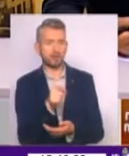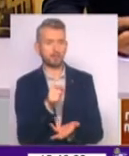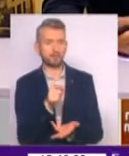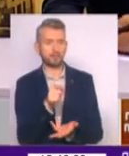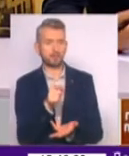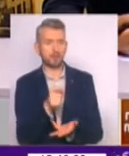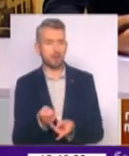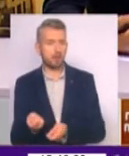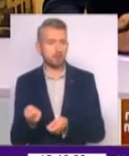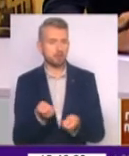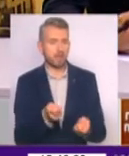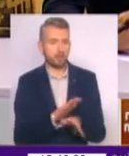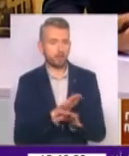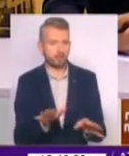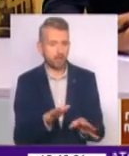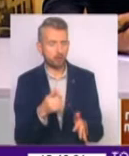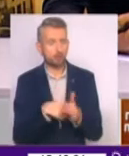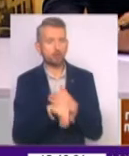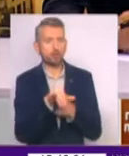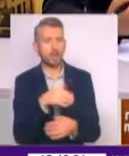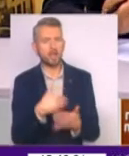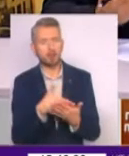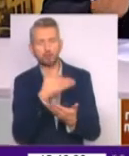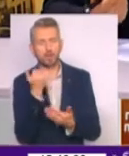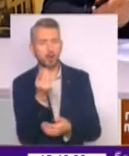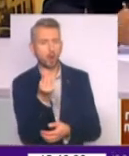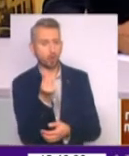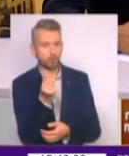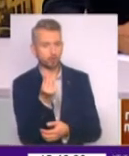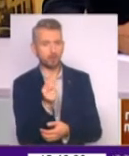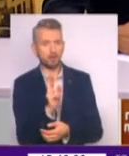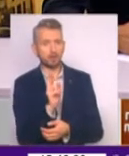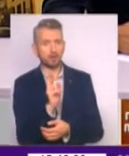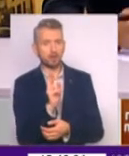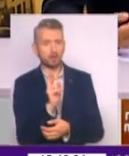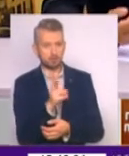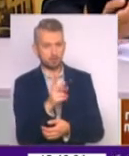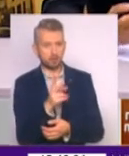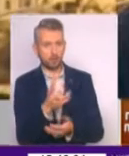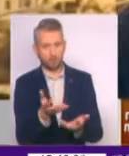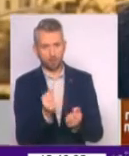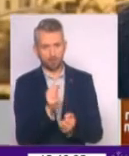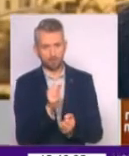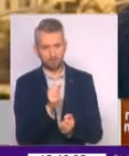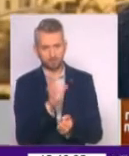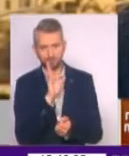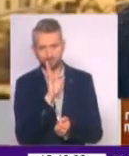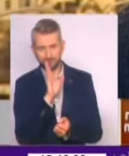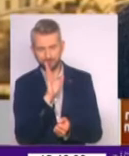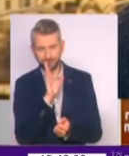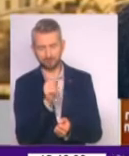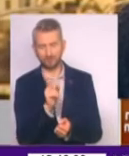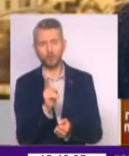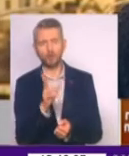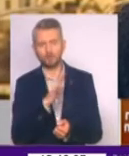не постачає, тому що в неї начебто немає коштів, як отримала відповідь шановна пані з нашого